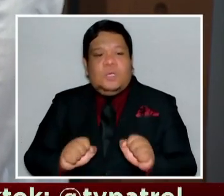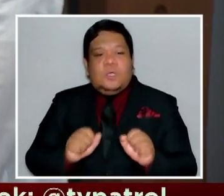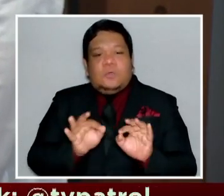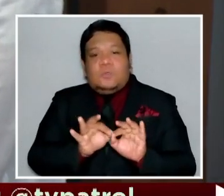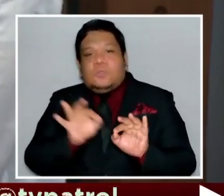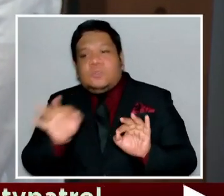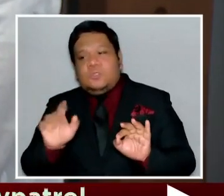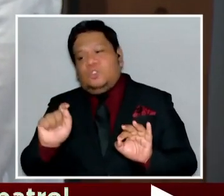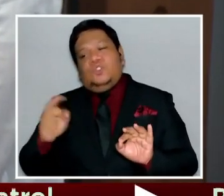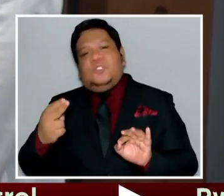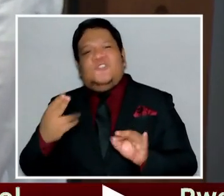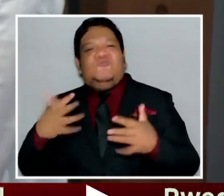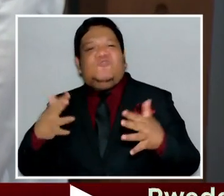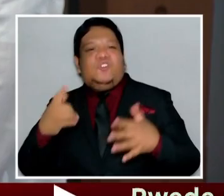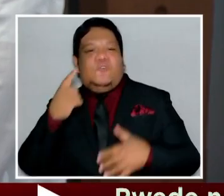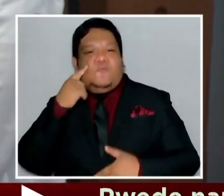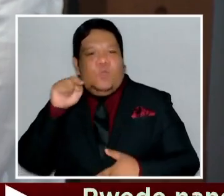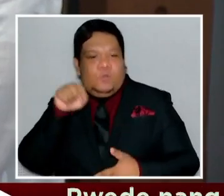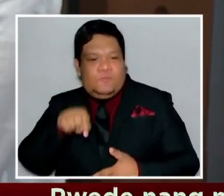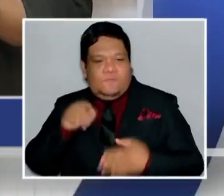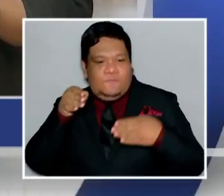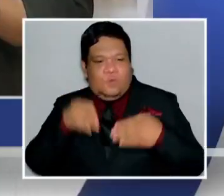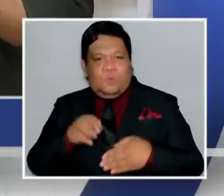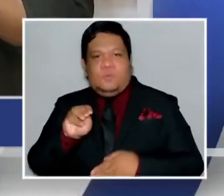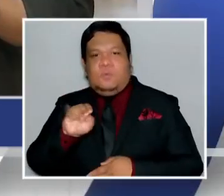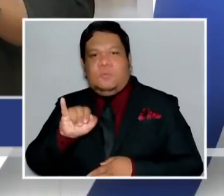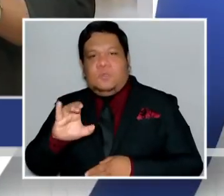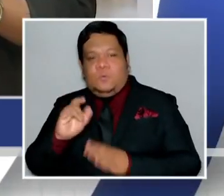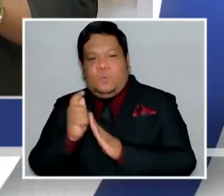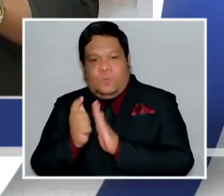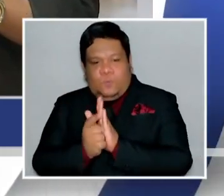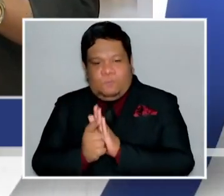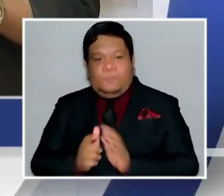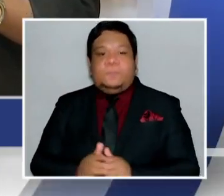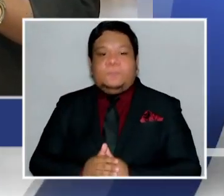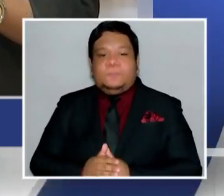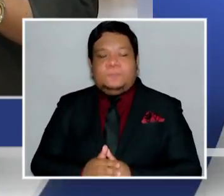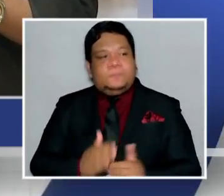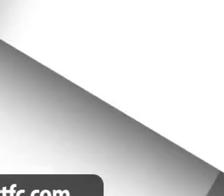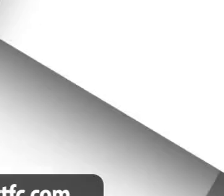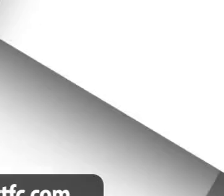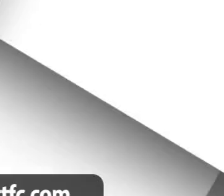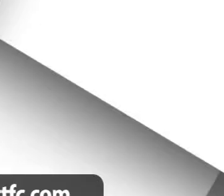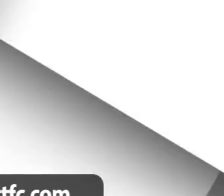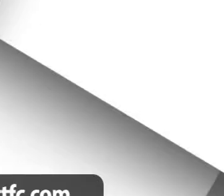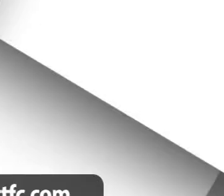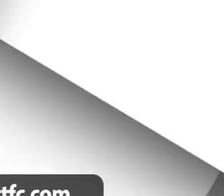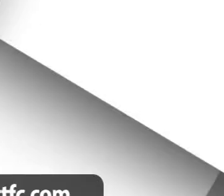Webes para dito sa MIF bill. Karen? Maraming salamat, Sherry Ann Torres.